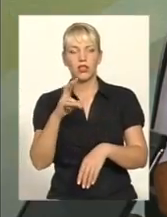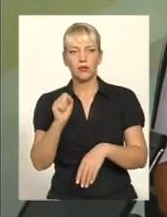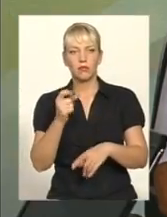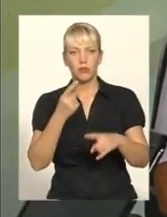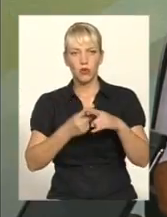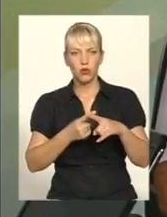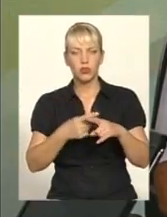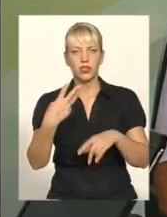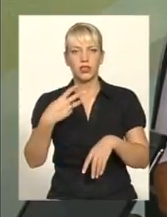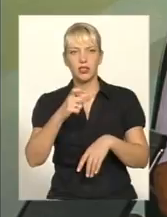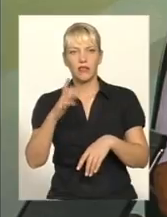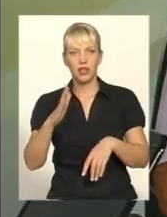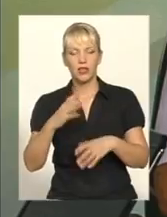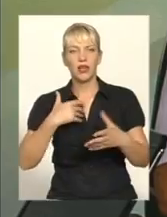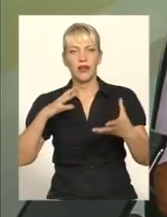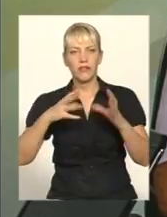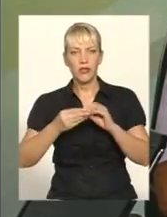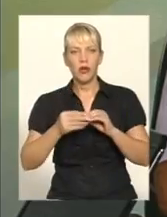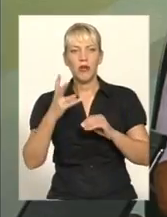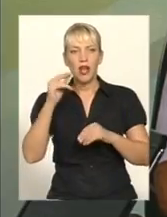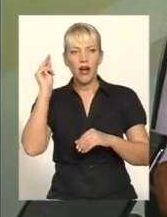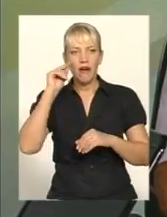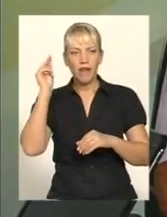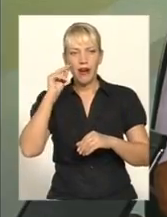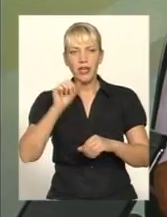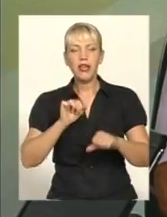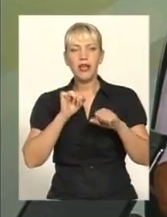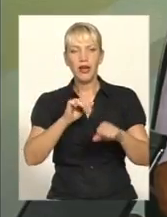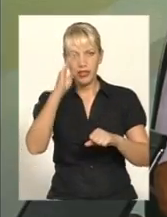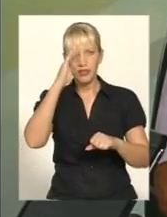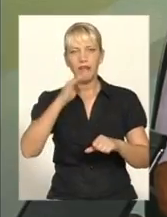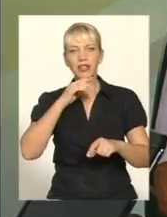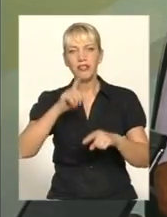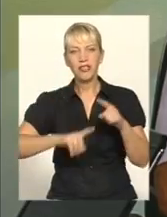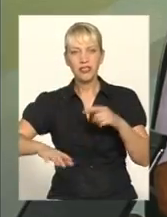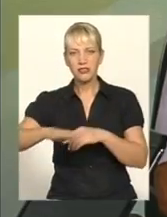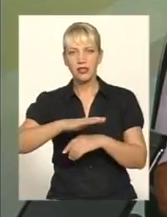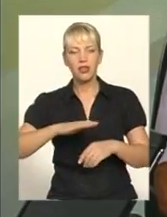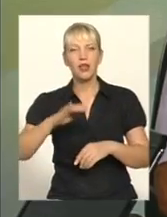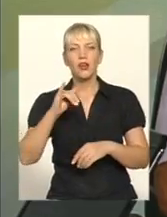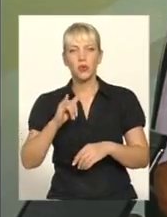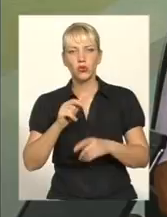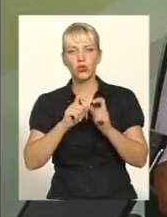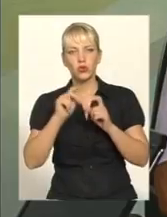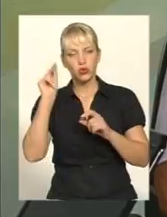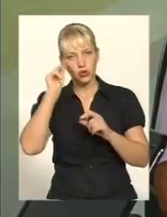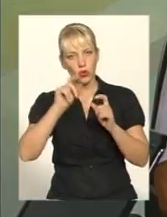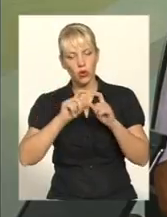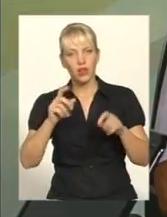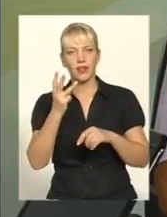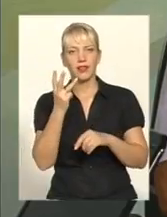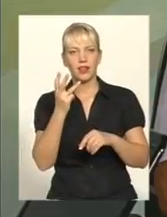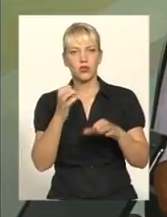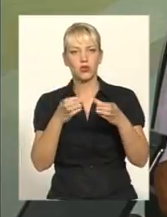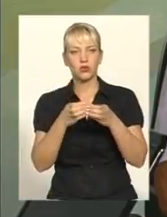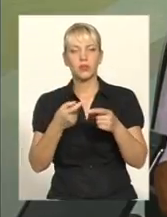плюс півгодини, а в цілому 2 години на вивчення захисту вітчизни у школі 3-го ступеня. Це також